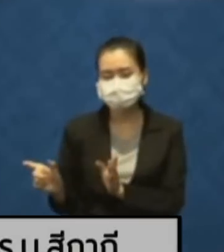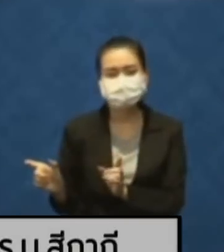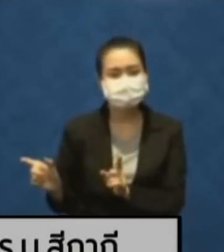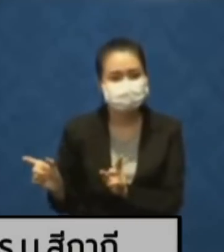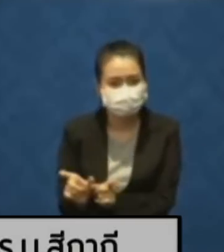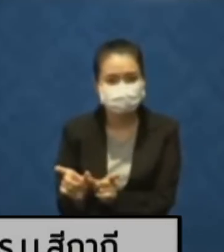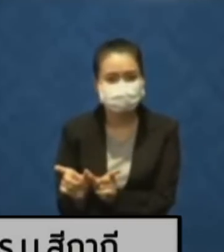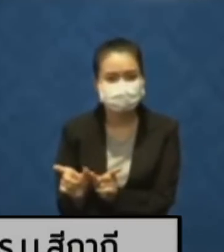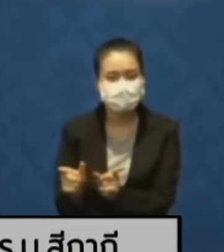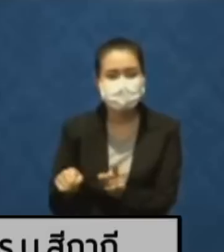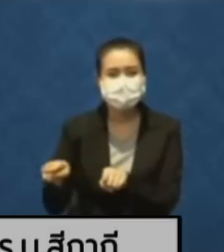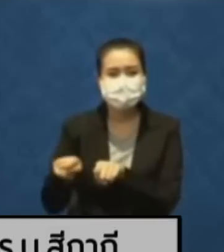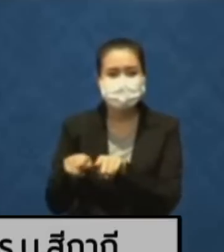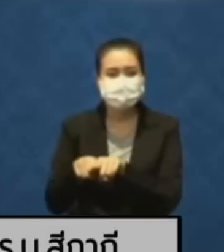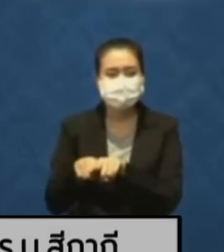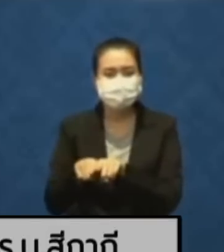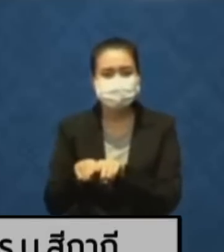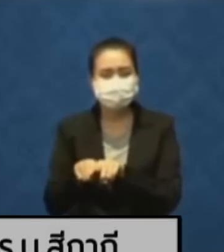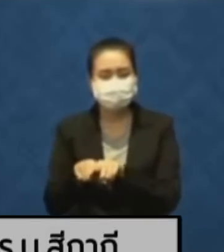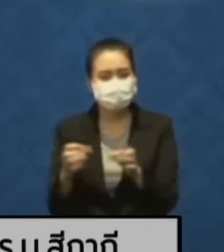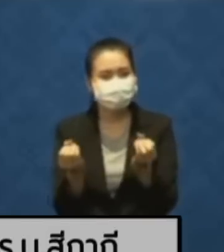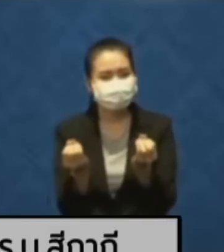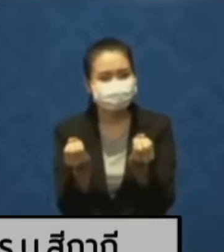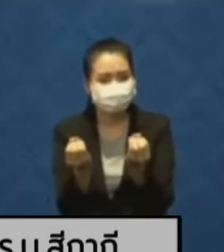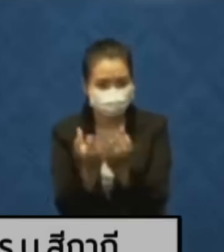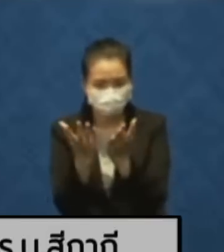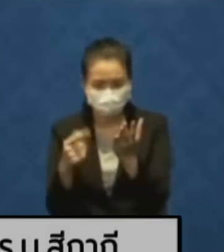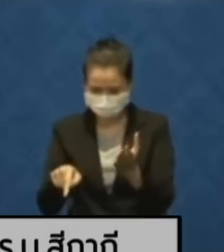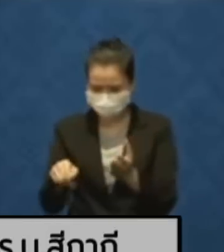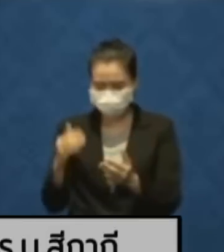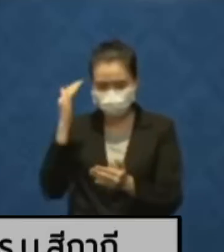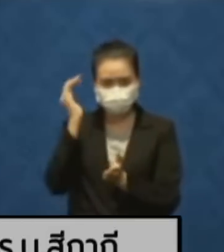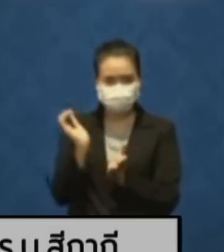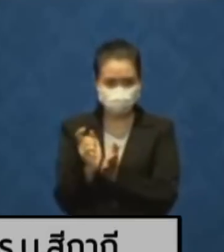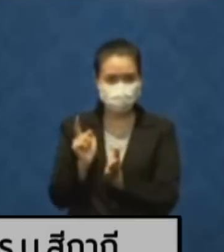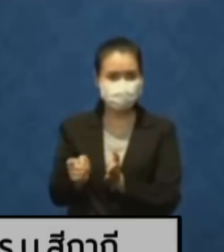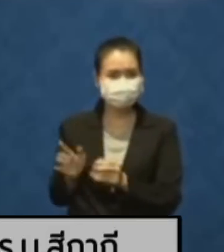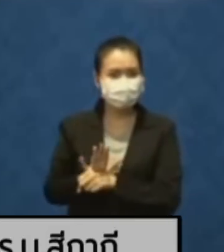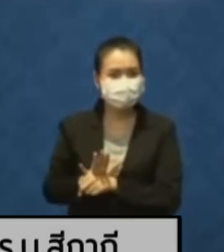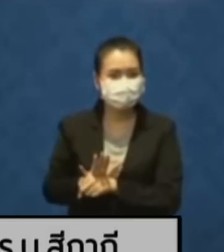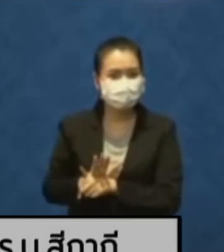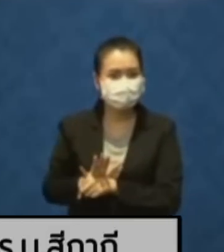ง.ง.วเลบ 2 ไม่ใช่การปัตติรูปก็เลยตัดออกไปเดียเราไปฟงช่งนี้นะคร